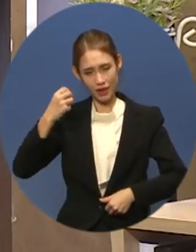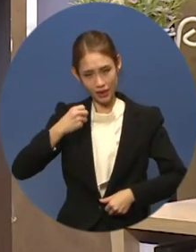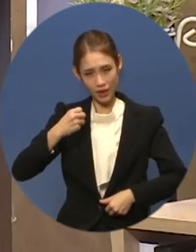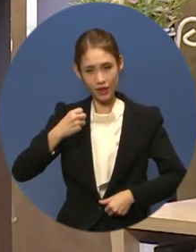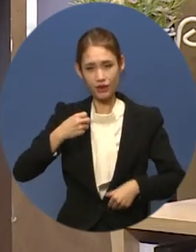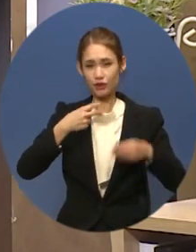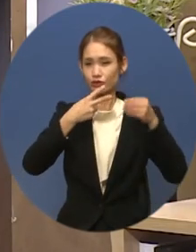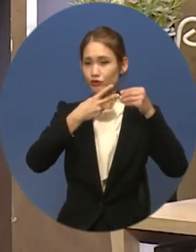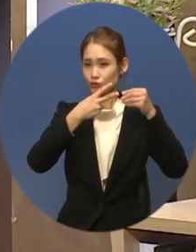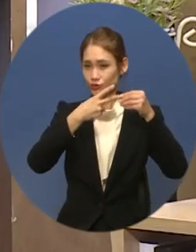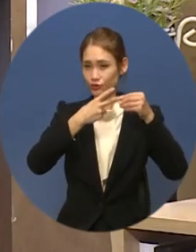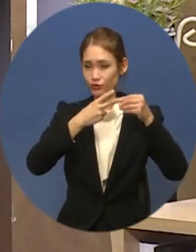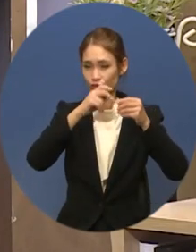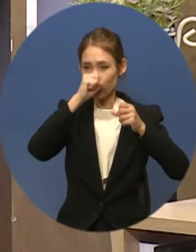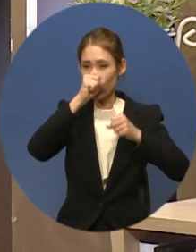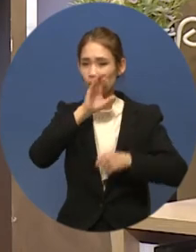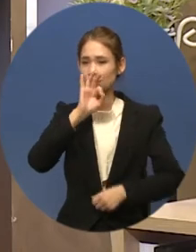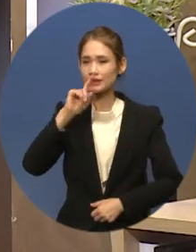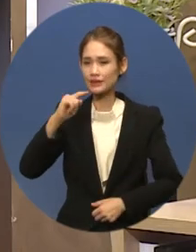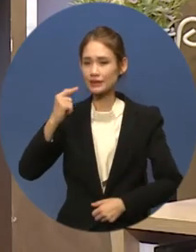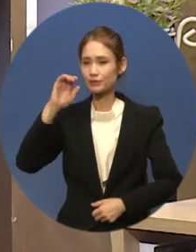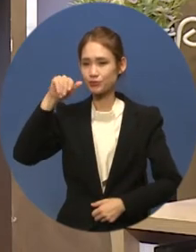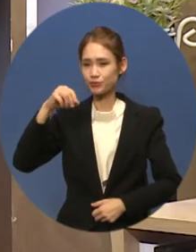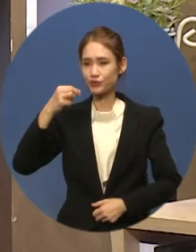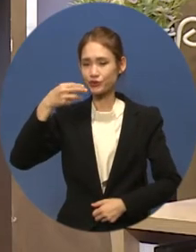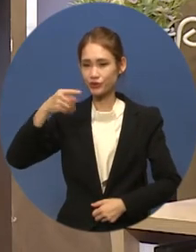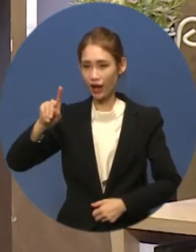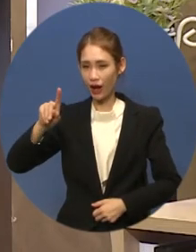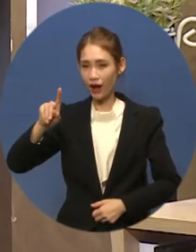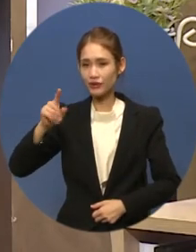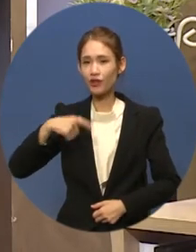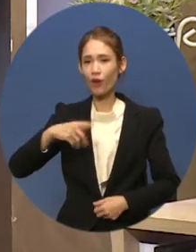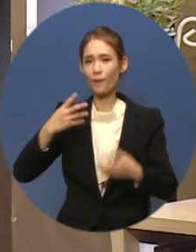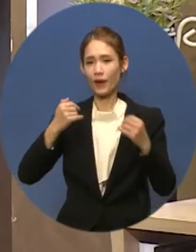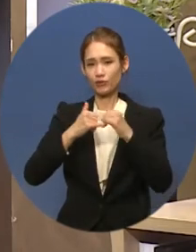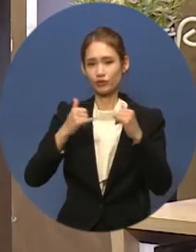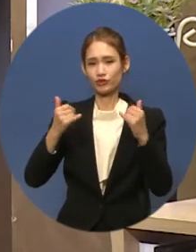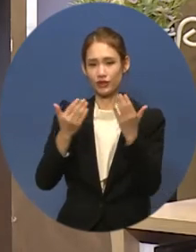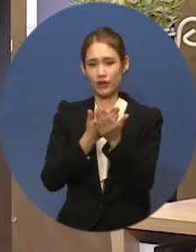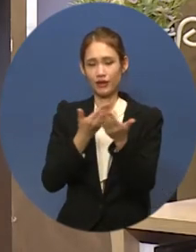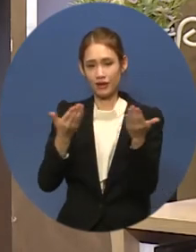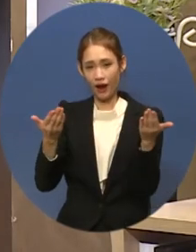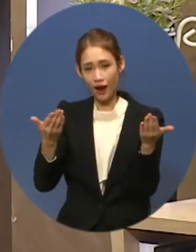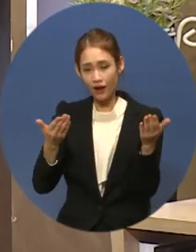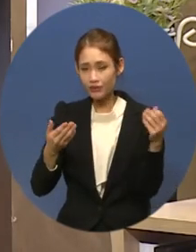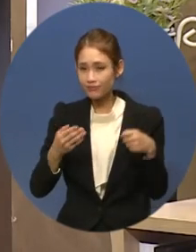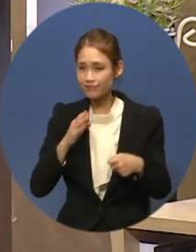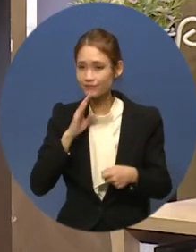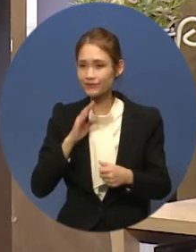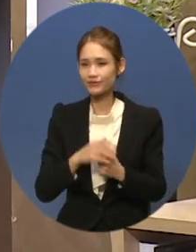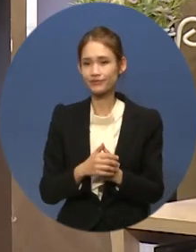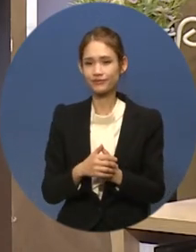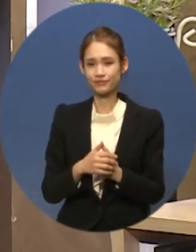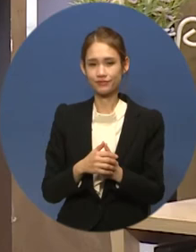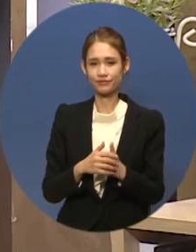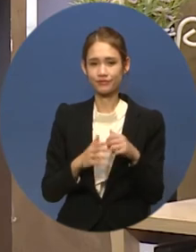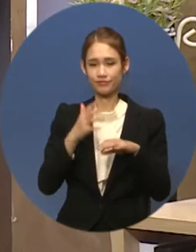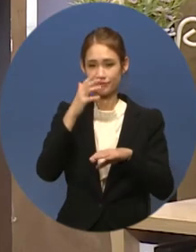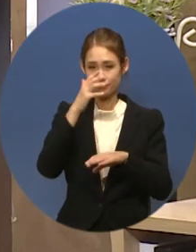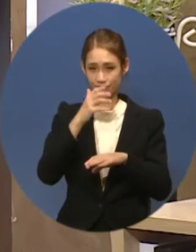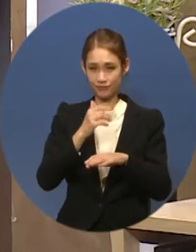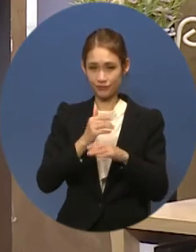두번째는 좋은 인프라를 보다 많은 분들께도 개방을 할 수 있어요 1 알았어요 그리고 마지막으로는